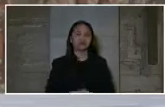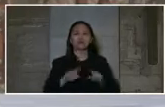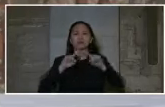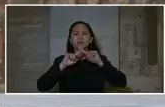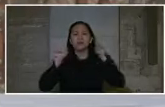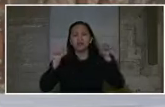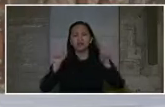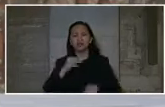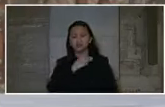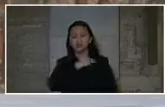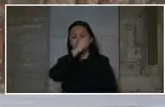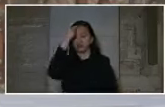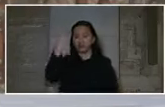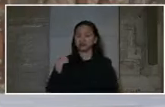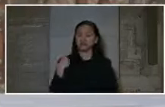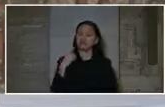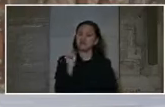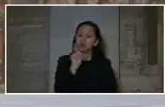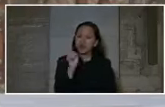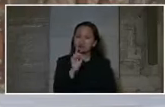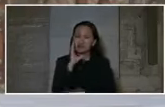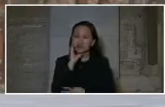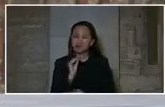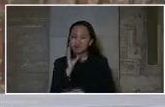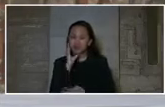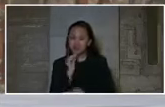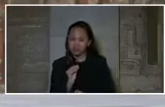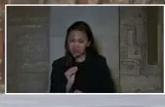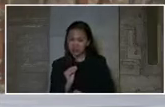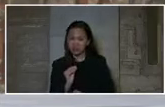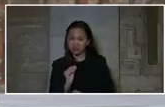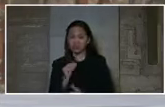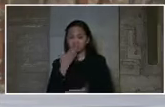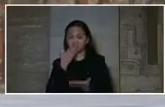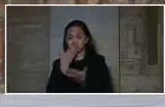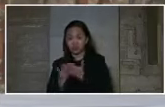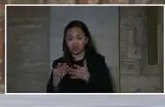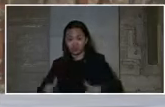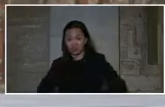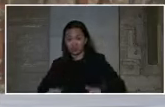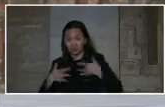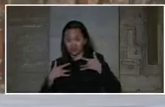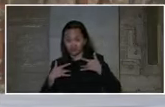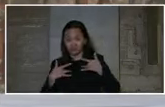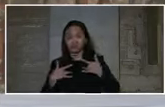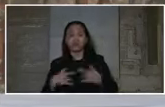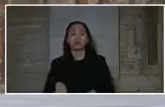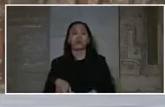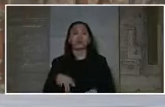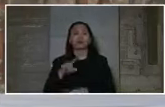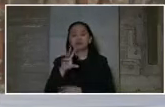Pero anong naranasan ni Maria? Sarap? Hindi. Hirap.